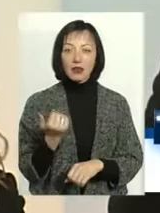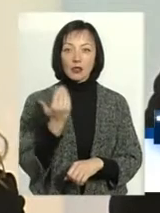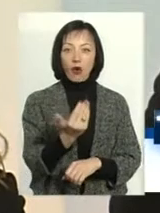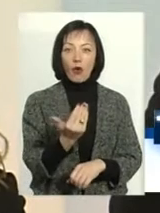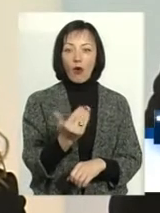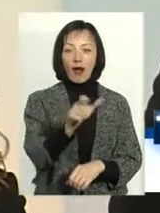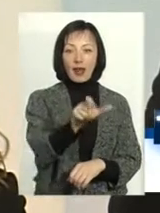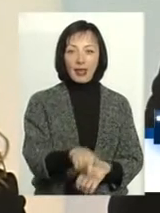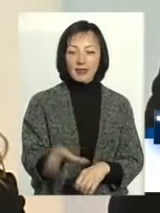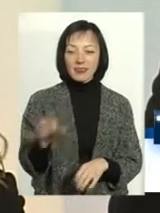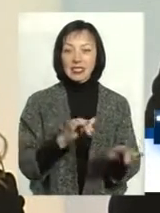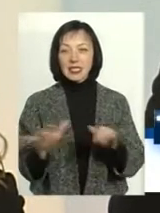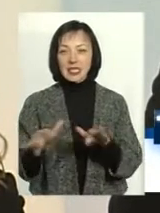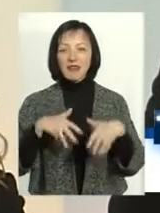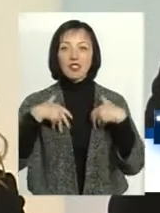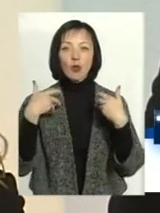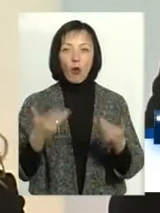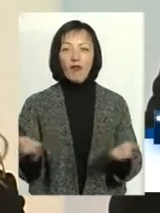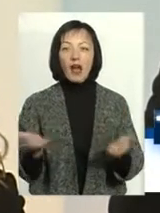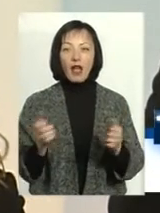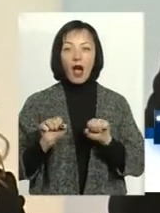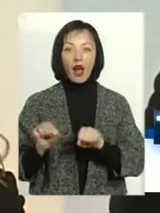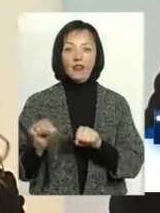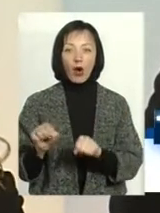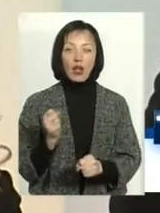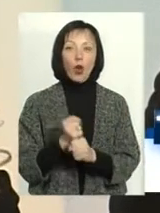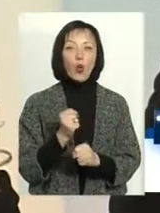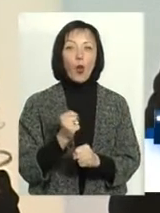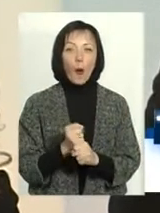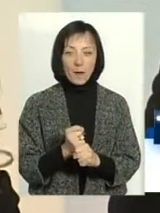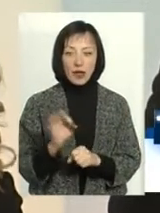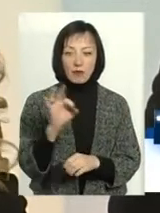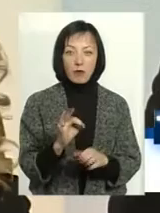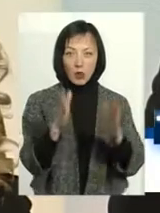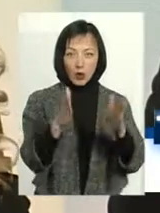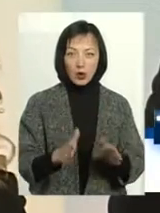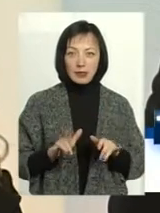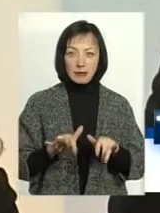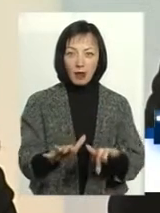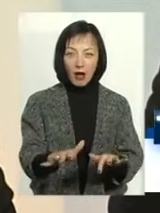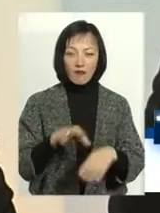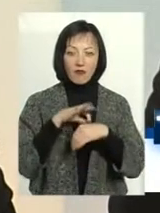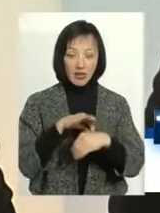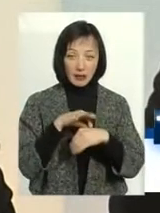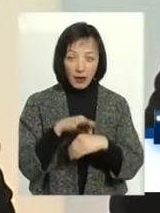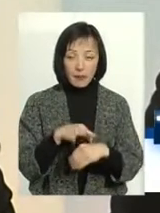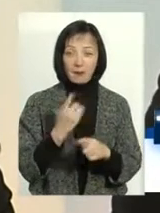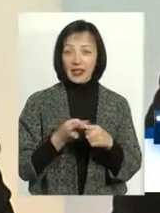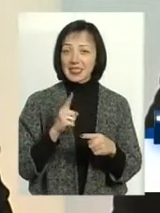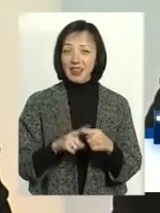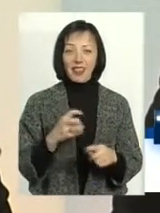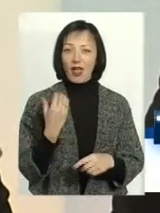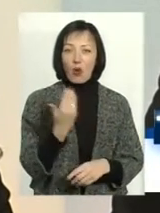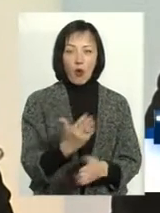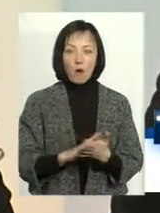і всі дії, і всі висловлювання, які адвокат робить стосовно справи, яку він веде, це не